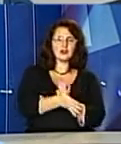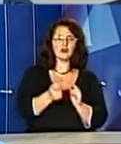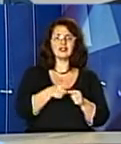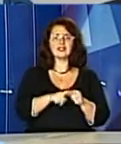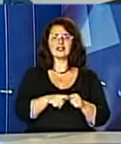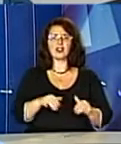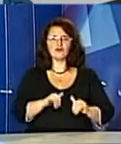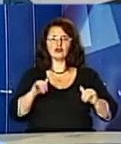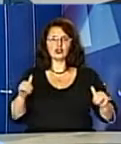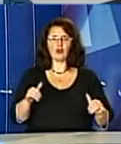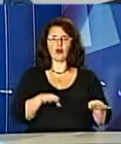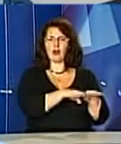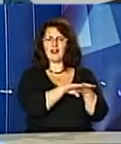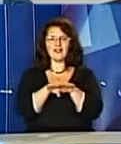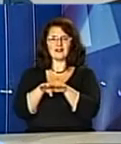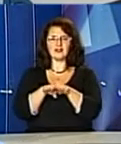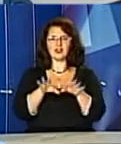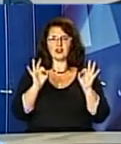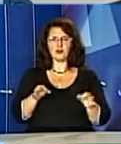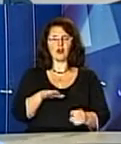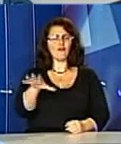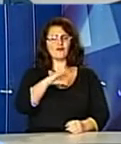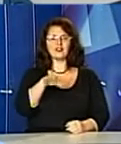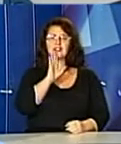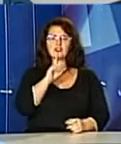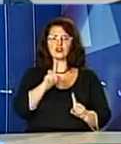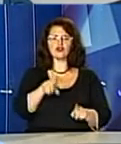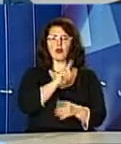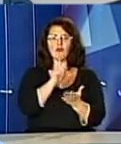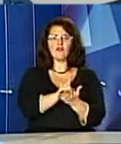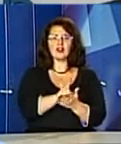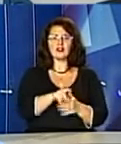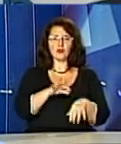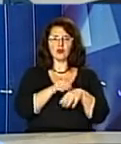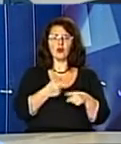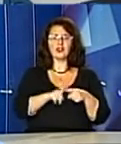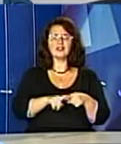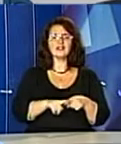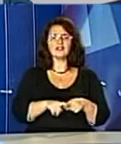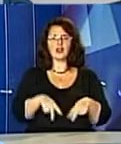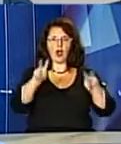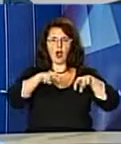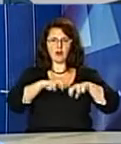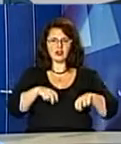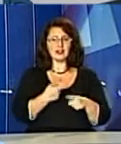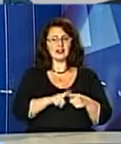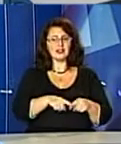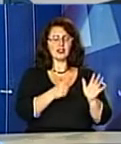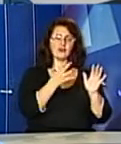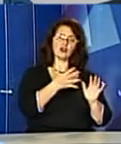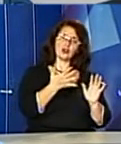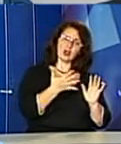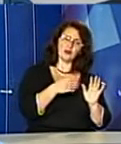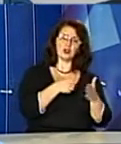популяційному так званому рівні. Тобто це означає, що всі жінки, які би мали проходити це обстеження, а це є цільова група від 45 до